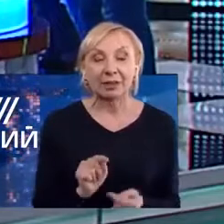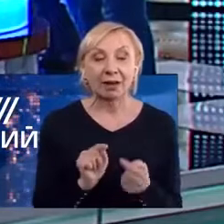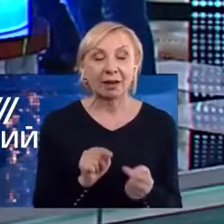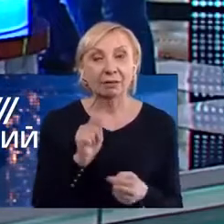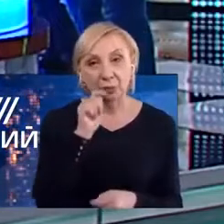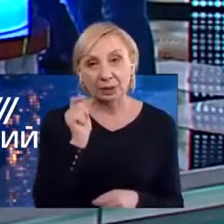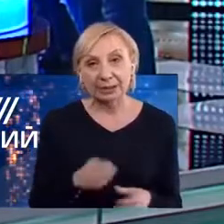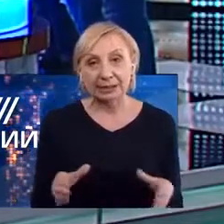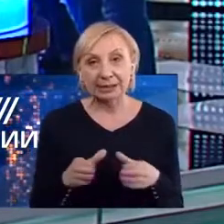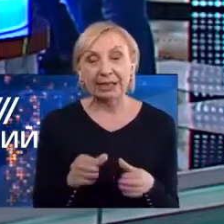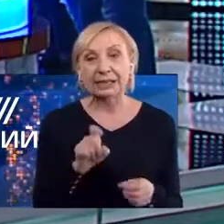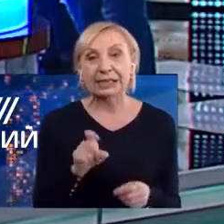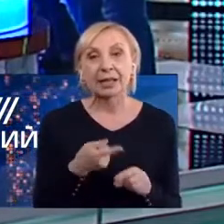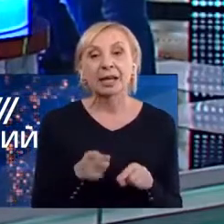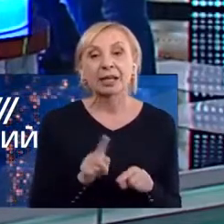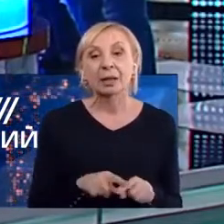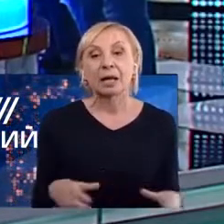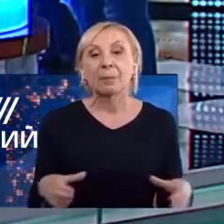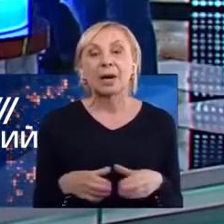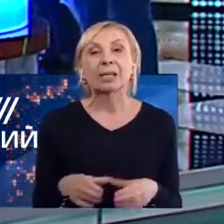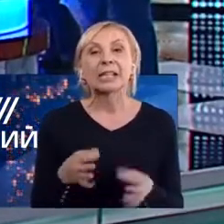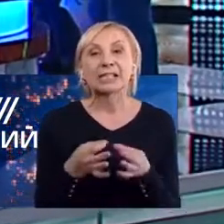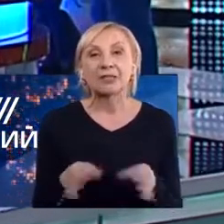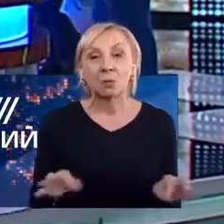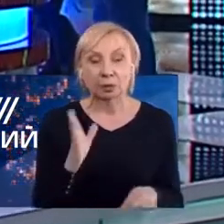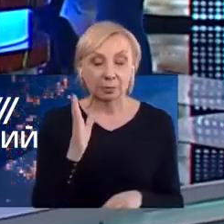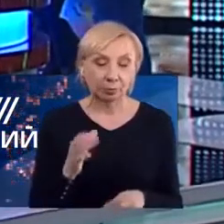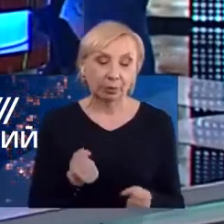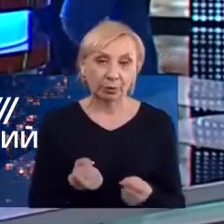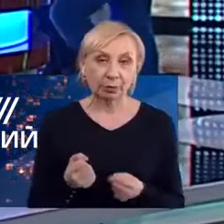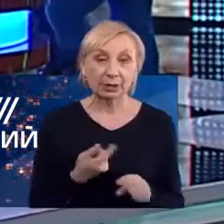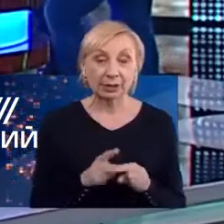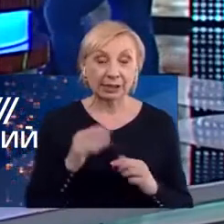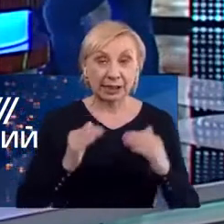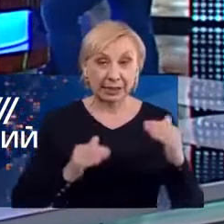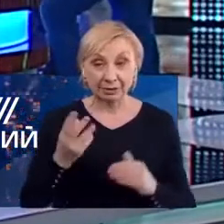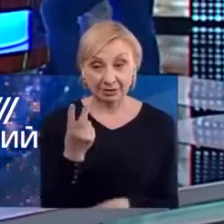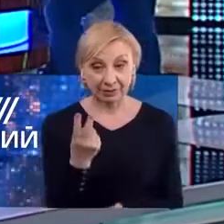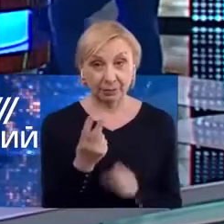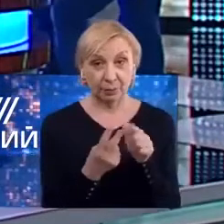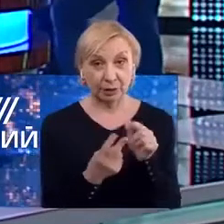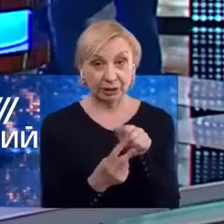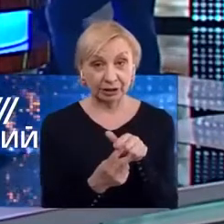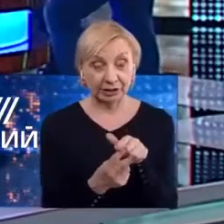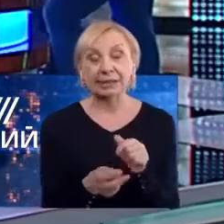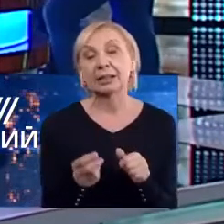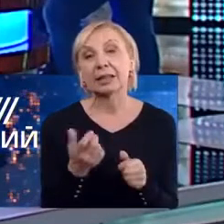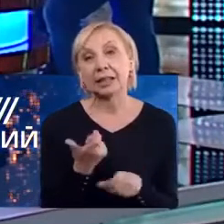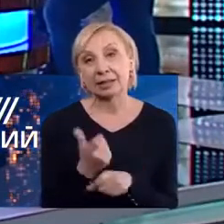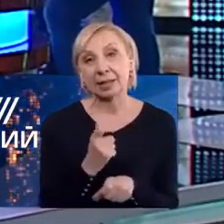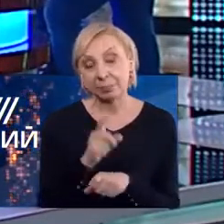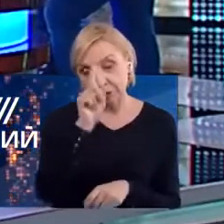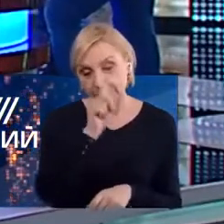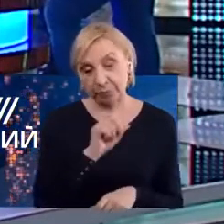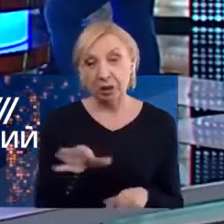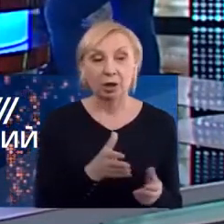якими партія «Свобода» буде боротися. Враховуючи те, що зараз з рейтингами оці дві політичні сили є найбільш популярними, і